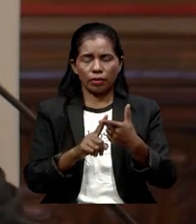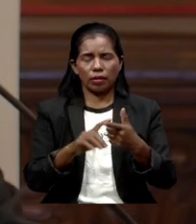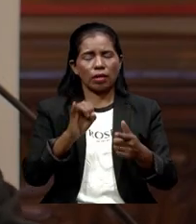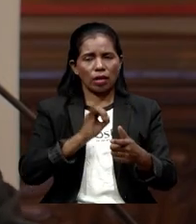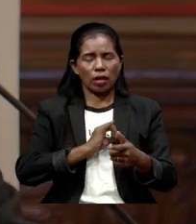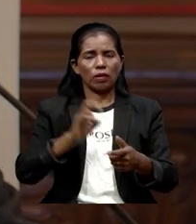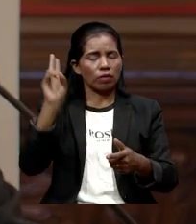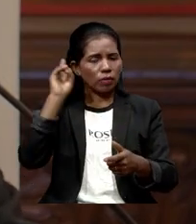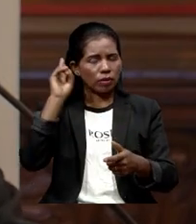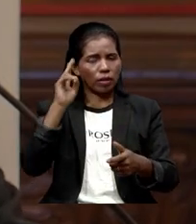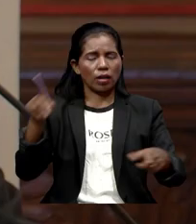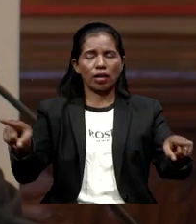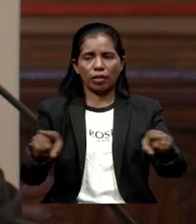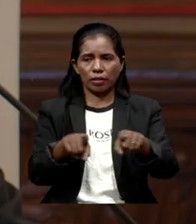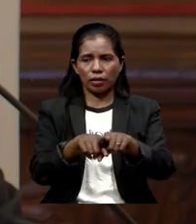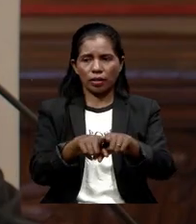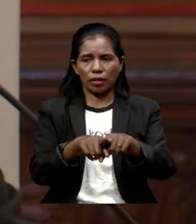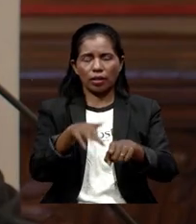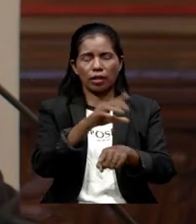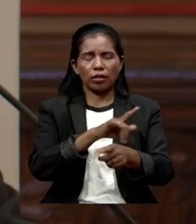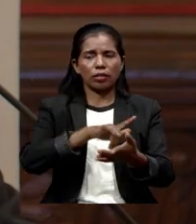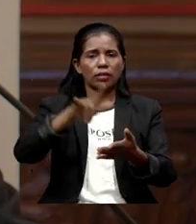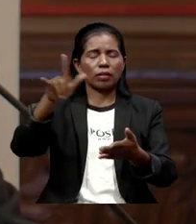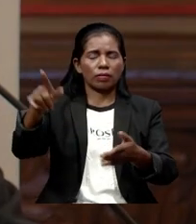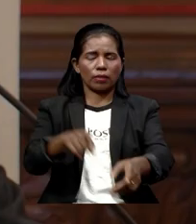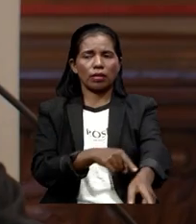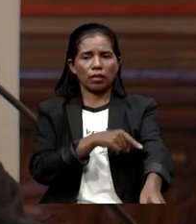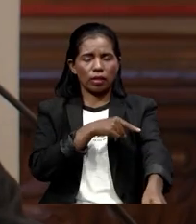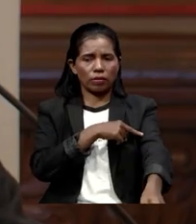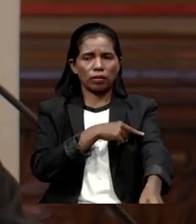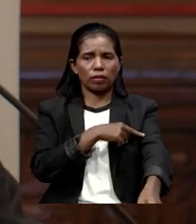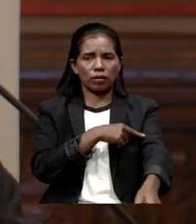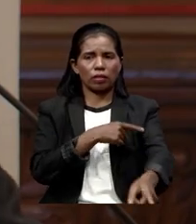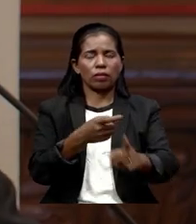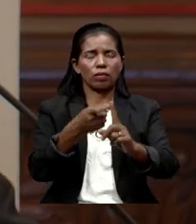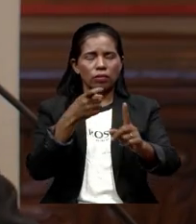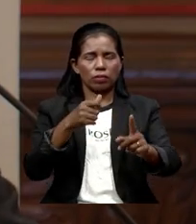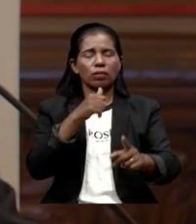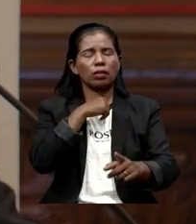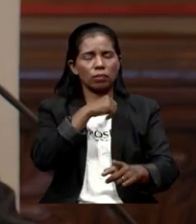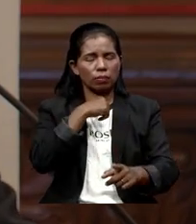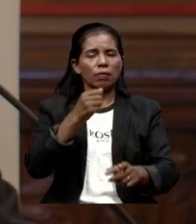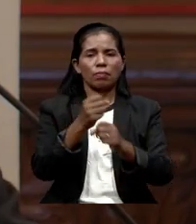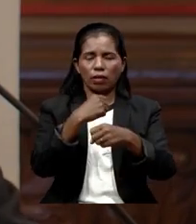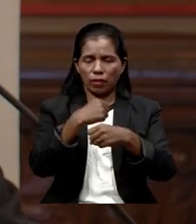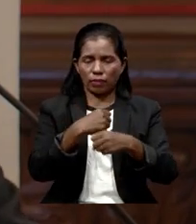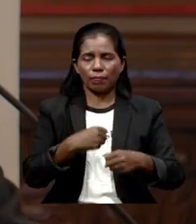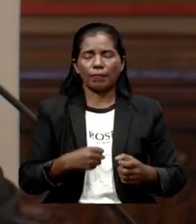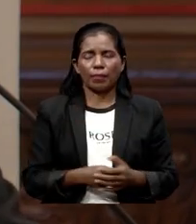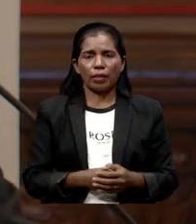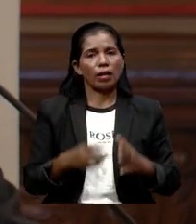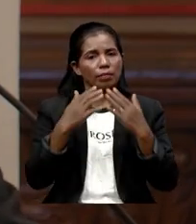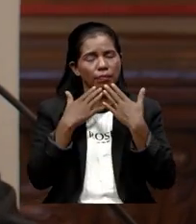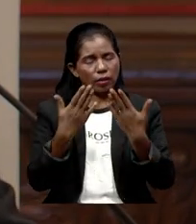mendengar ini adalah penerbangan terpanjang yang Sri Paus lakukan. Terima